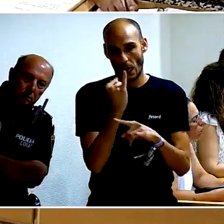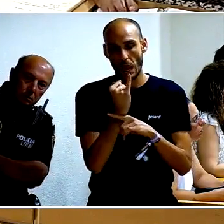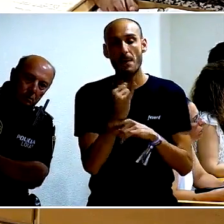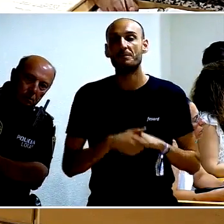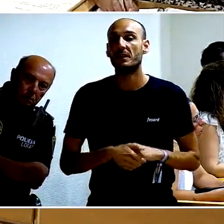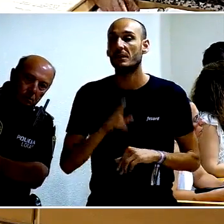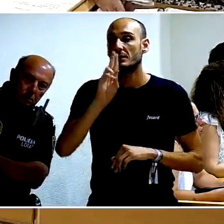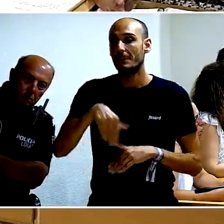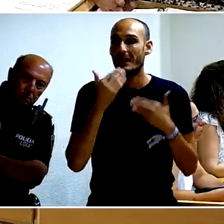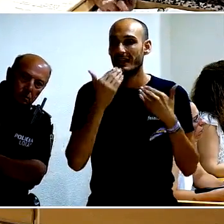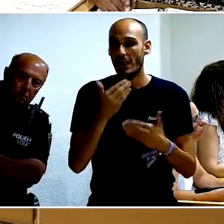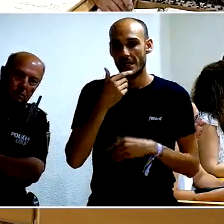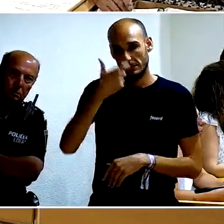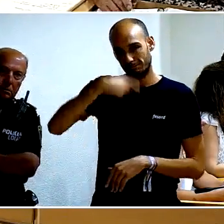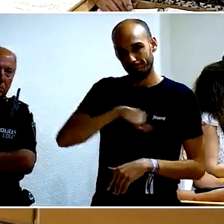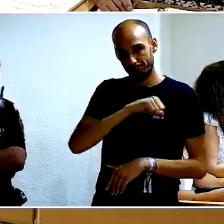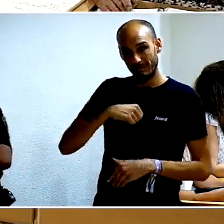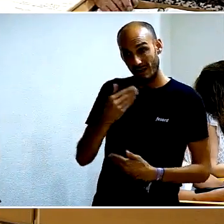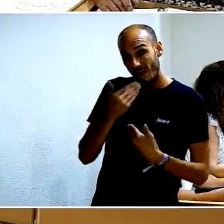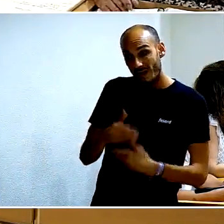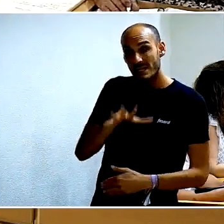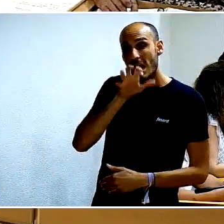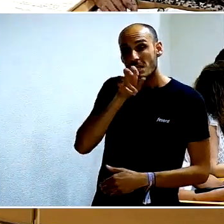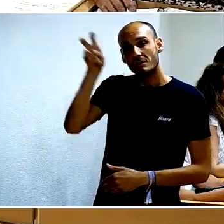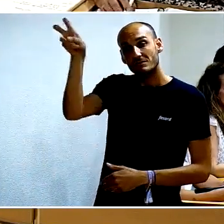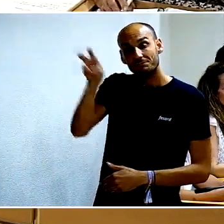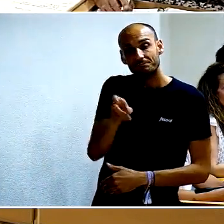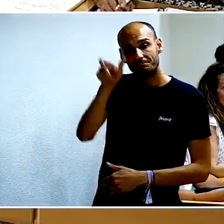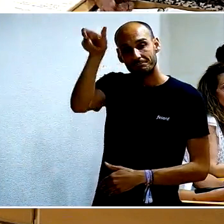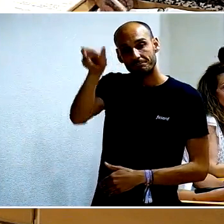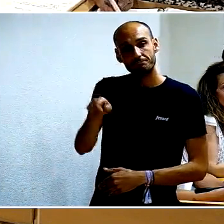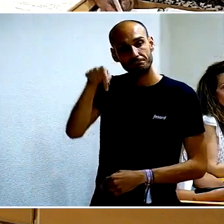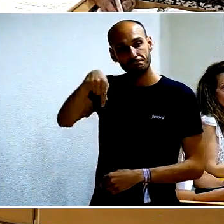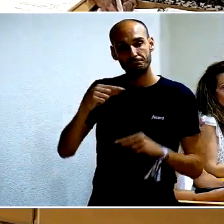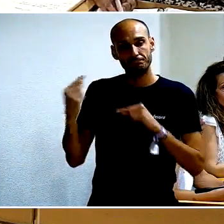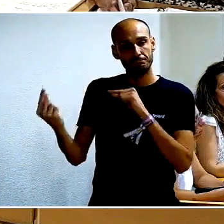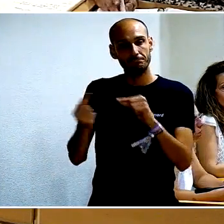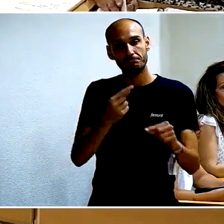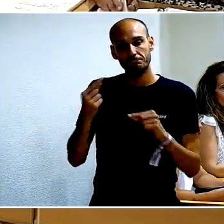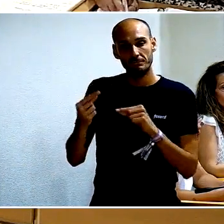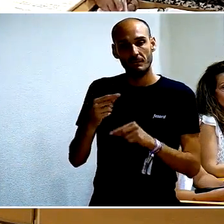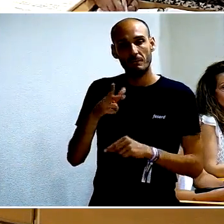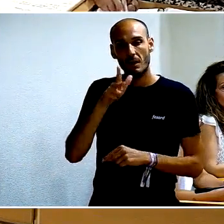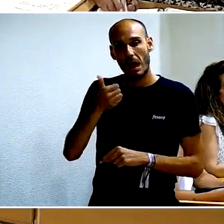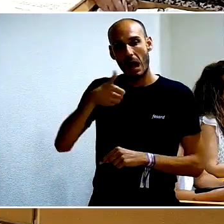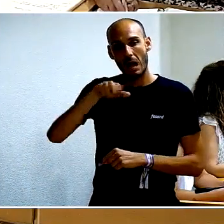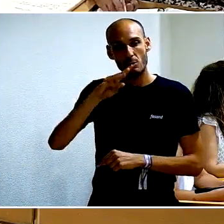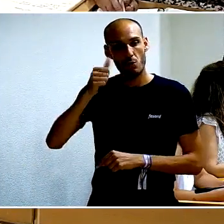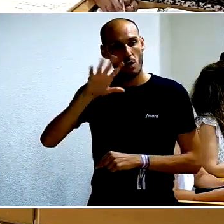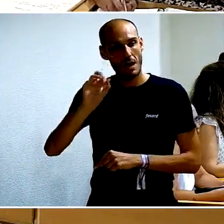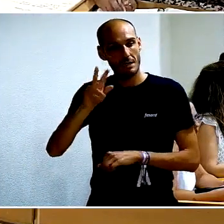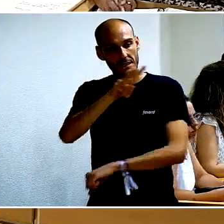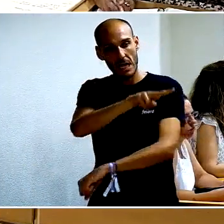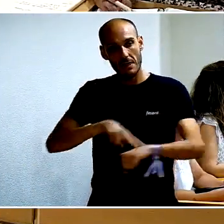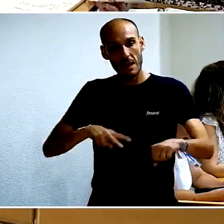agrair personalment l'assistència avui a la sessió plenària de Javi Bulà, delegat saharaui